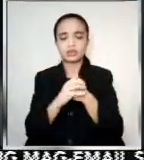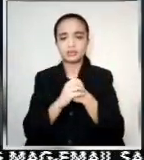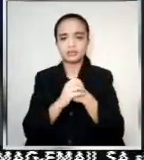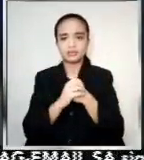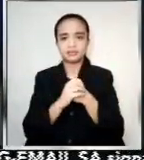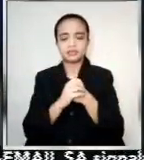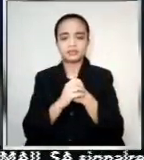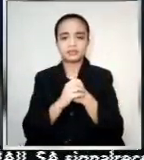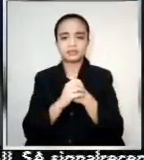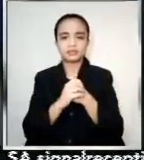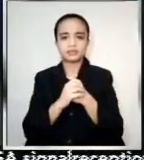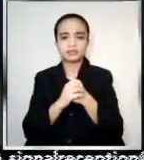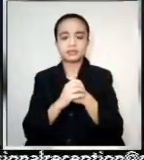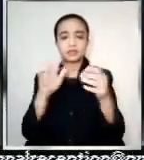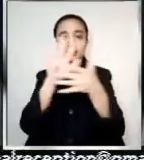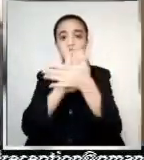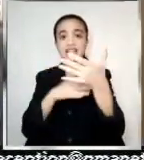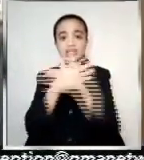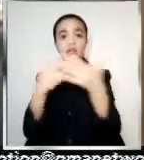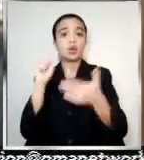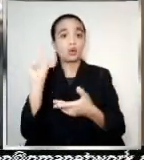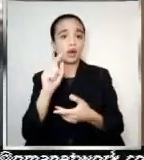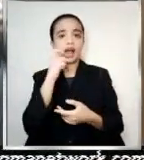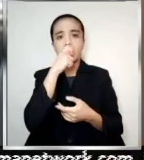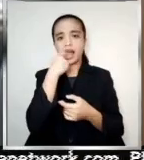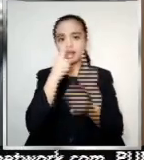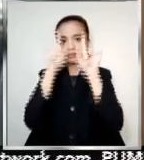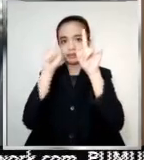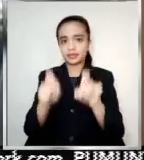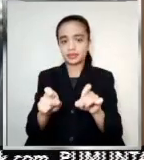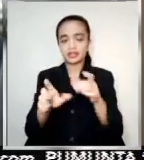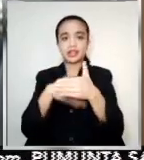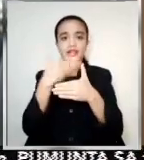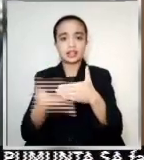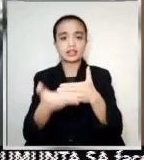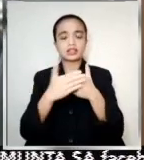schedule kami ng swab test. Tapos hintayin na naman kami ng